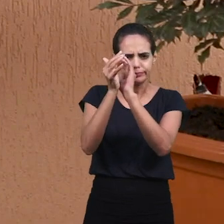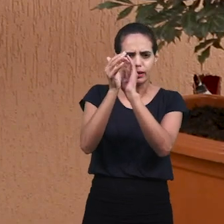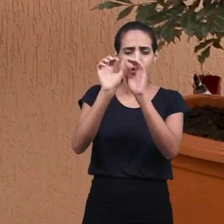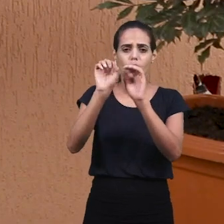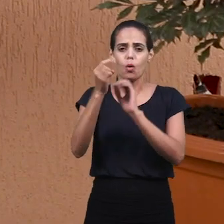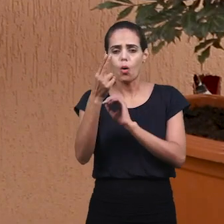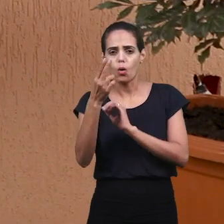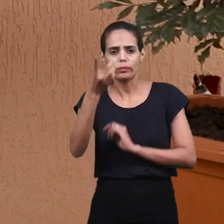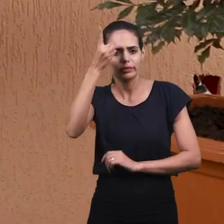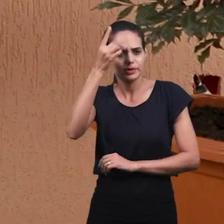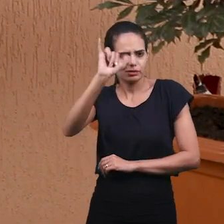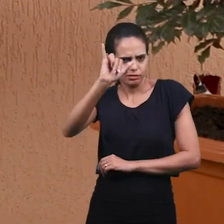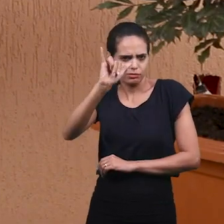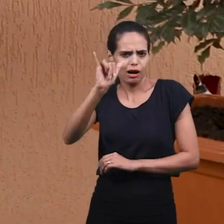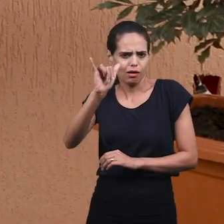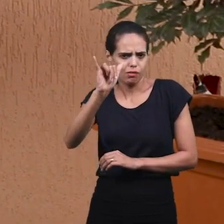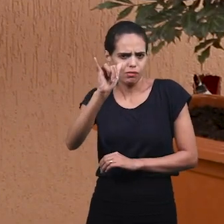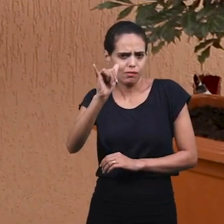d'handicap.